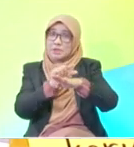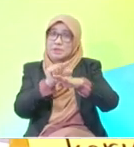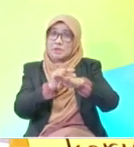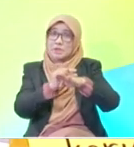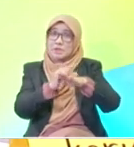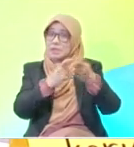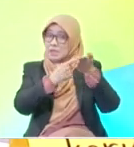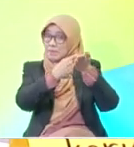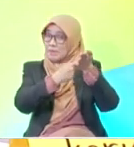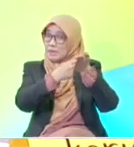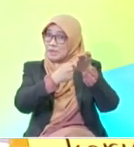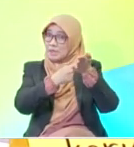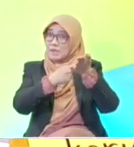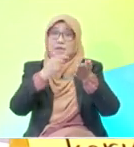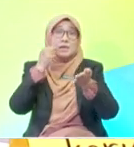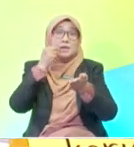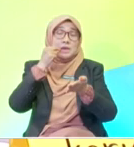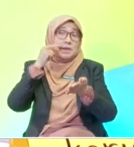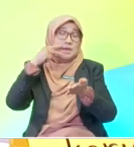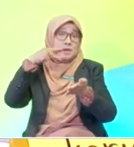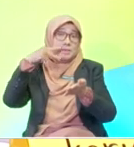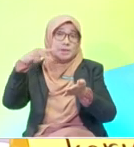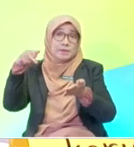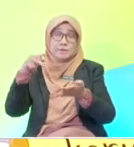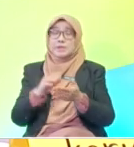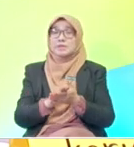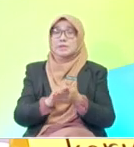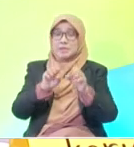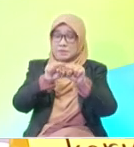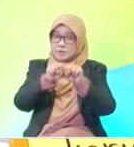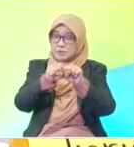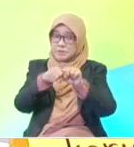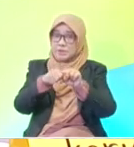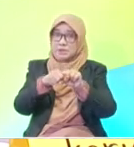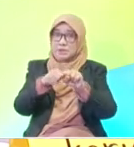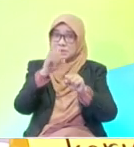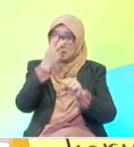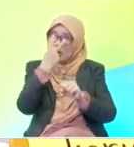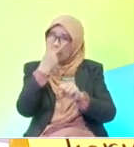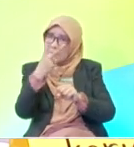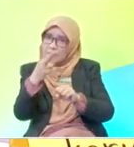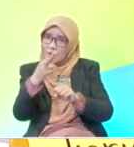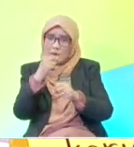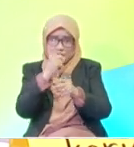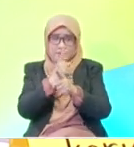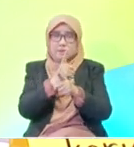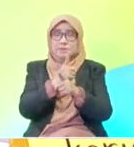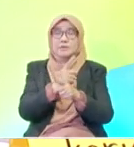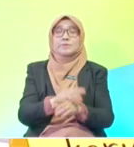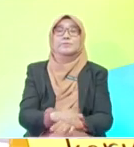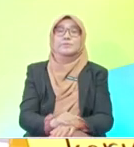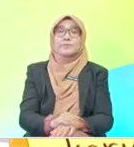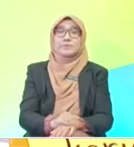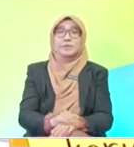menggunakan pen penanda? Supaya jelas kelihatan. Tapi untuk murid di rumah, lukis menggunakan, hasilkan lakaran menggunakan pensel supaya mudah dipadam